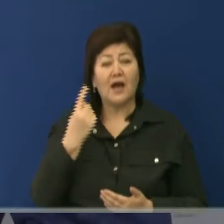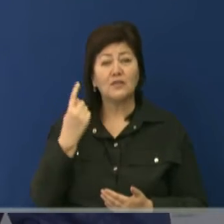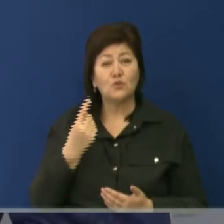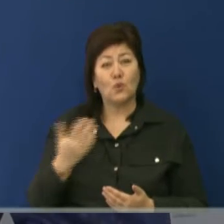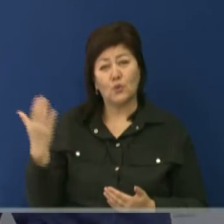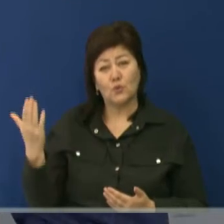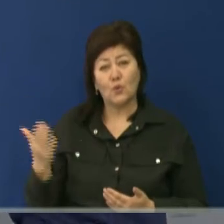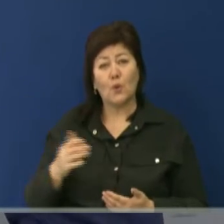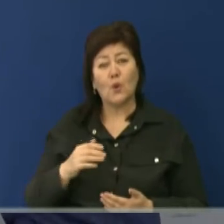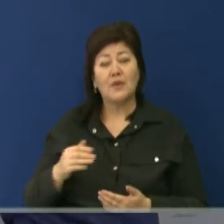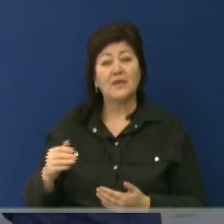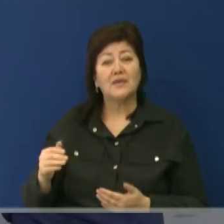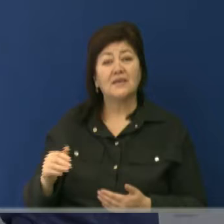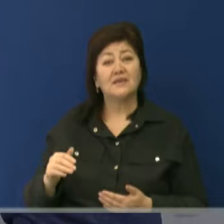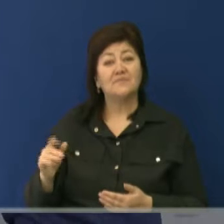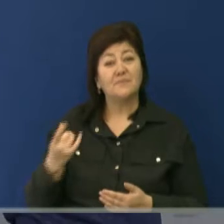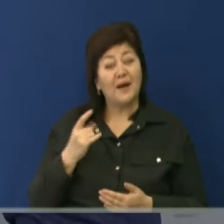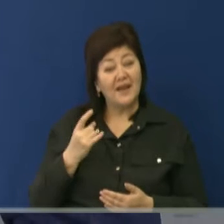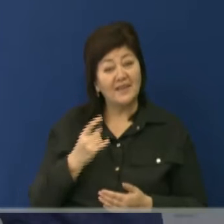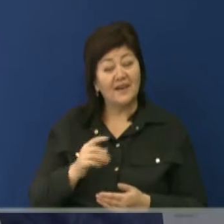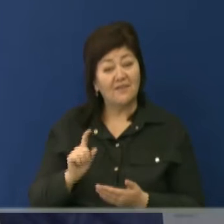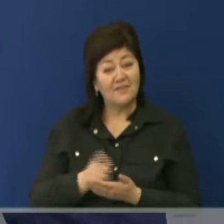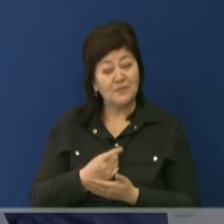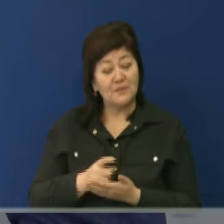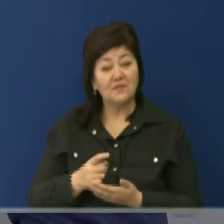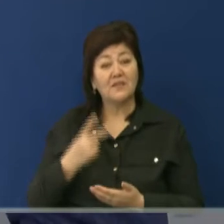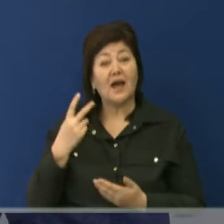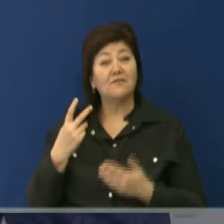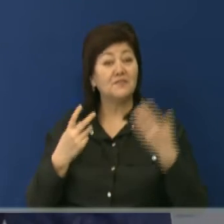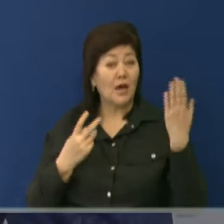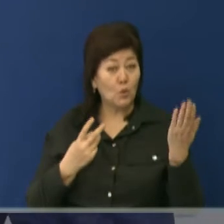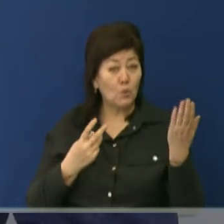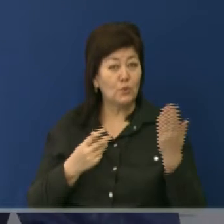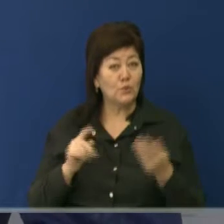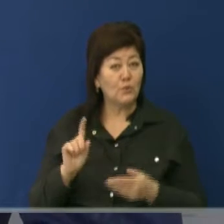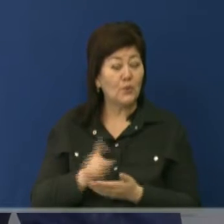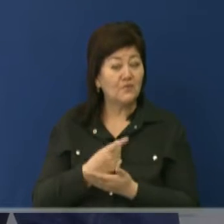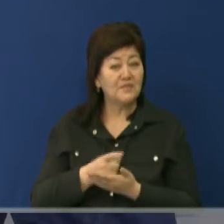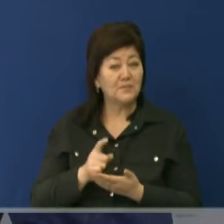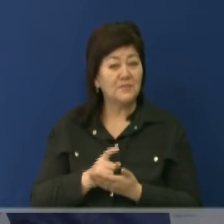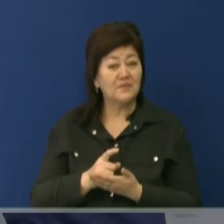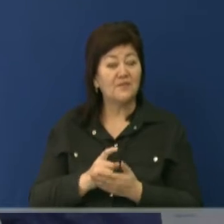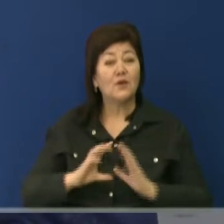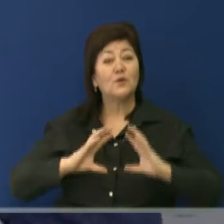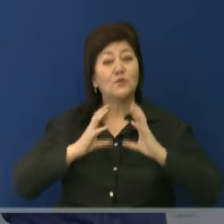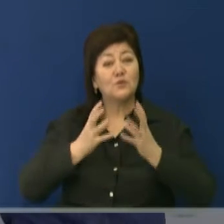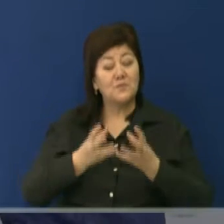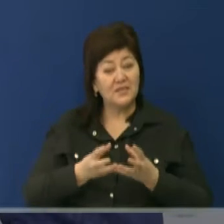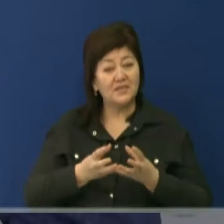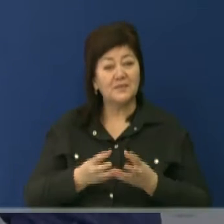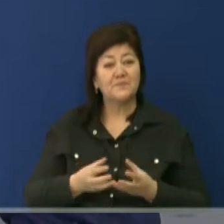тербетсе, бір қолымен әлемді тербеткен. Яғни әйел адам тек қана ана, аяулы жар, келін ғана емес. Сонымен